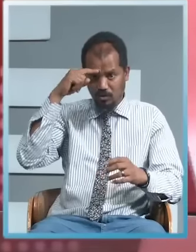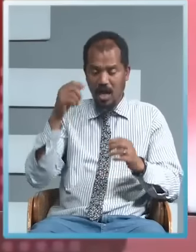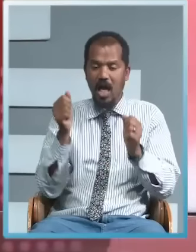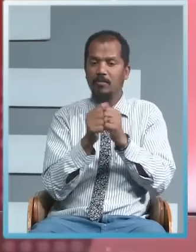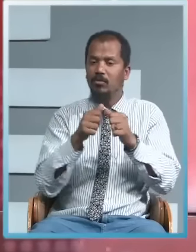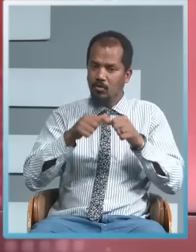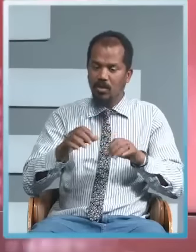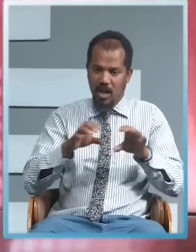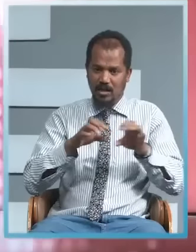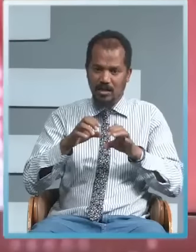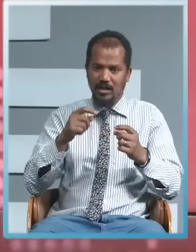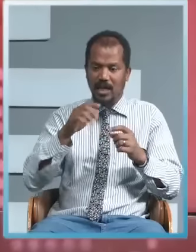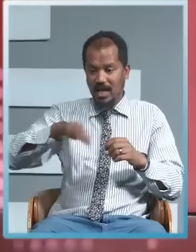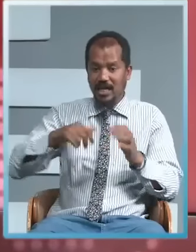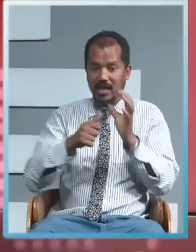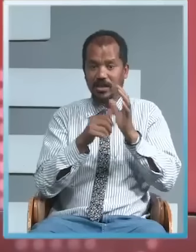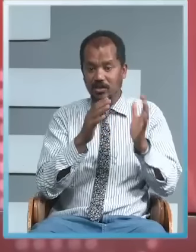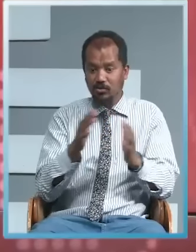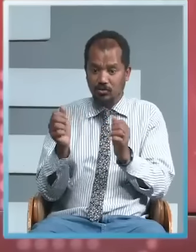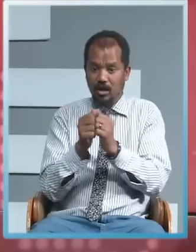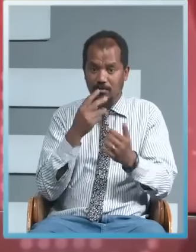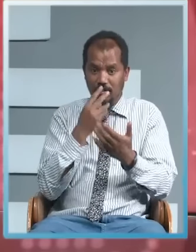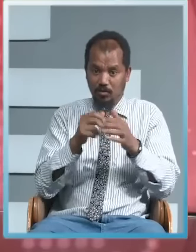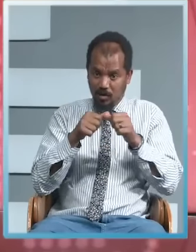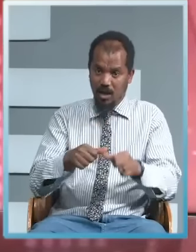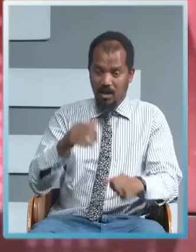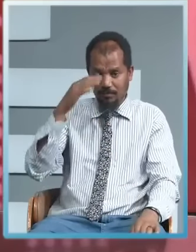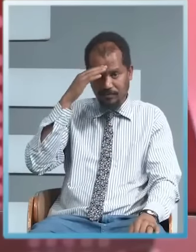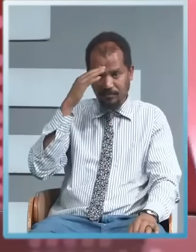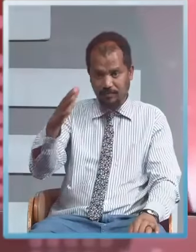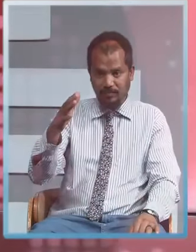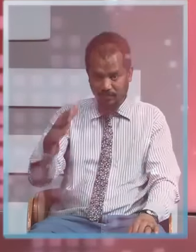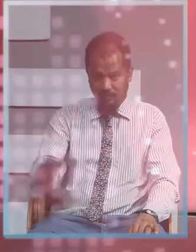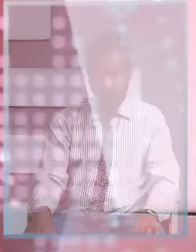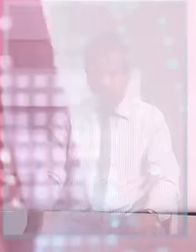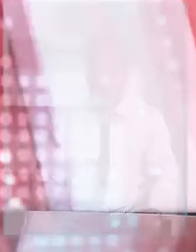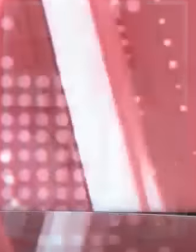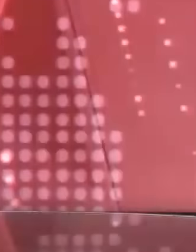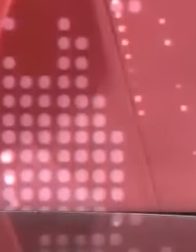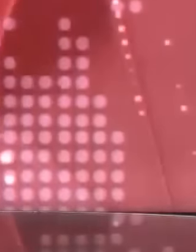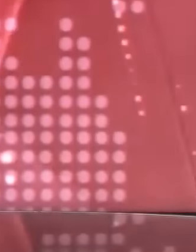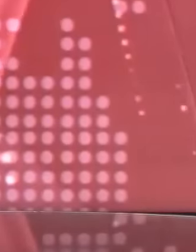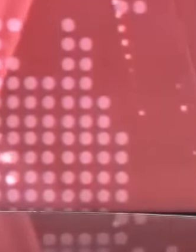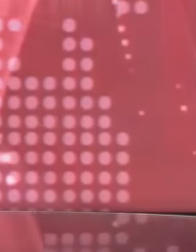አብረናችሁ ቆይታ አድርገናል። ከቀሪ የሳት ዝግጅቶቻችን ጋር መልካም ቆይታ።